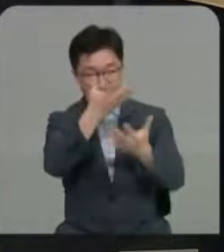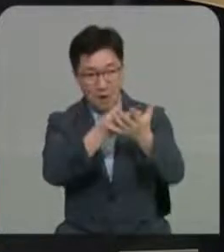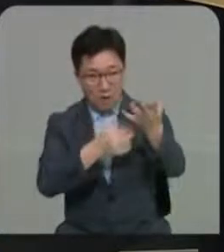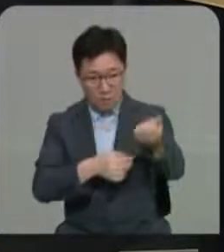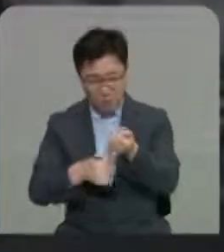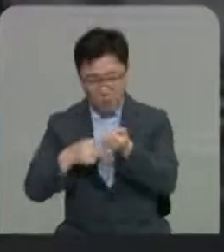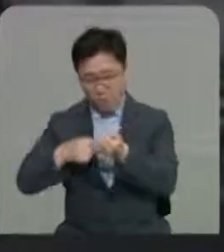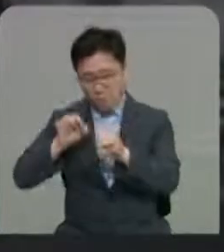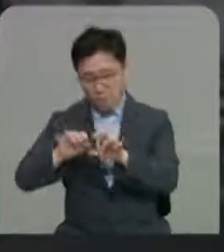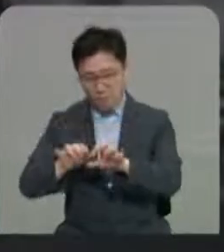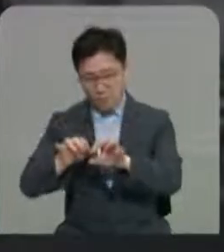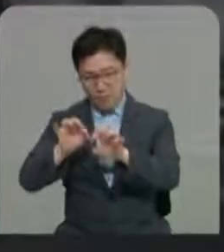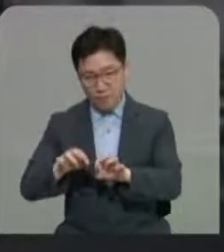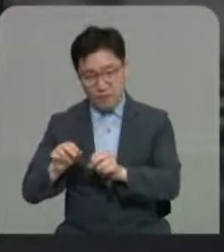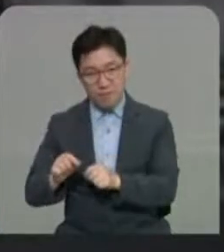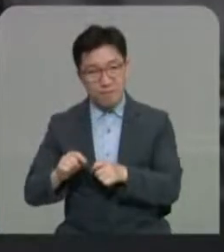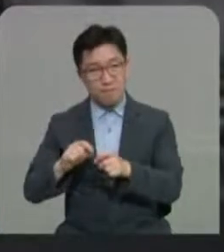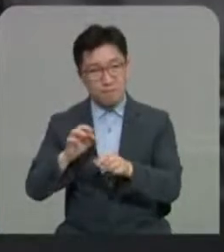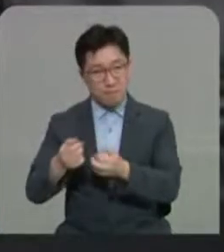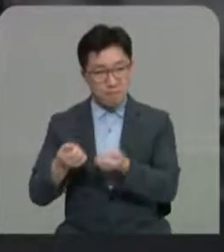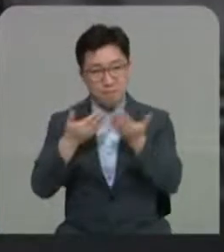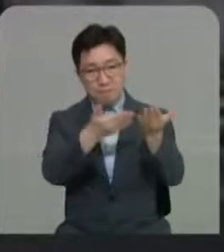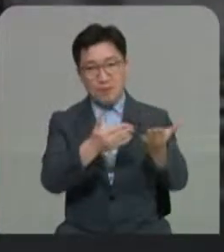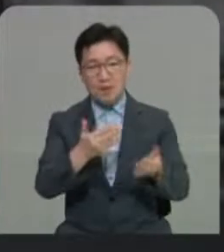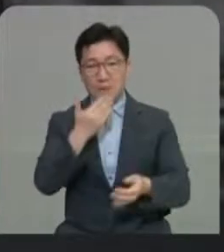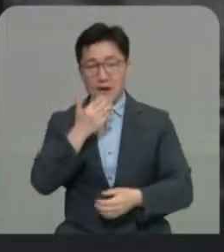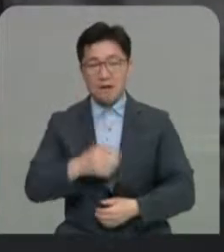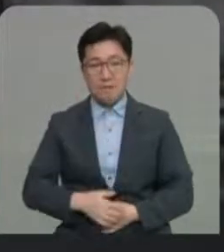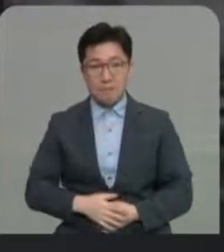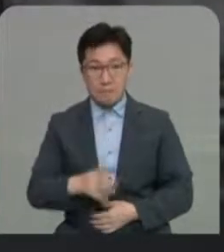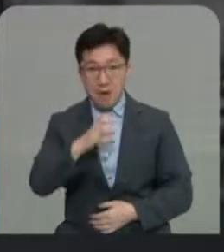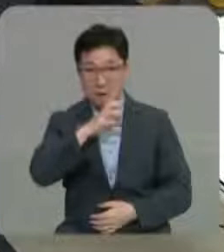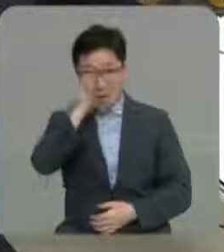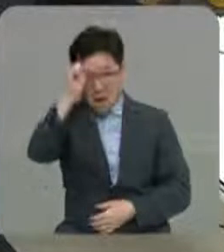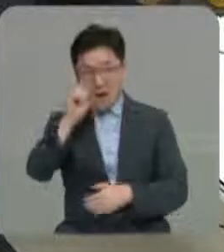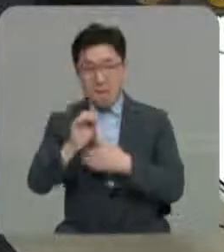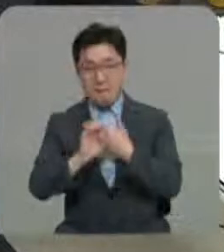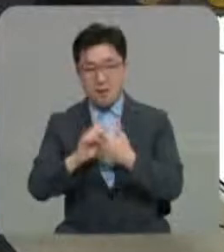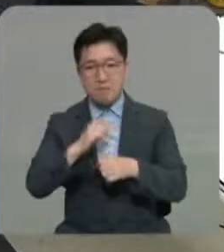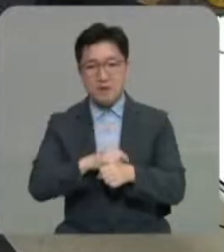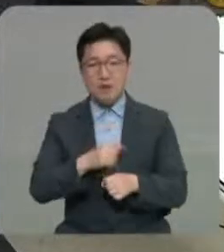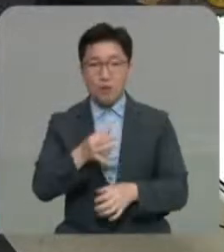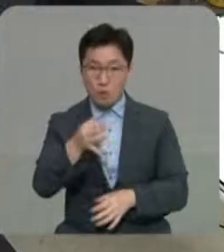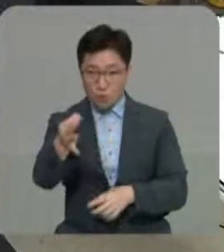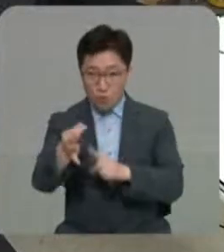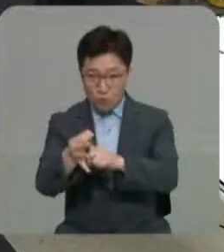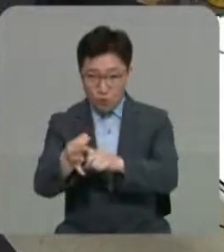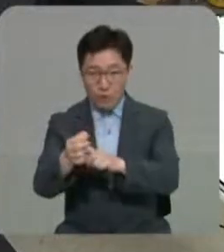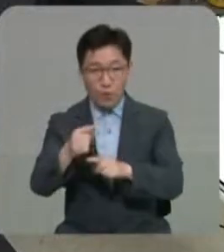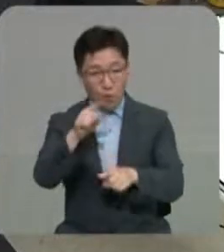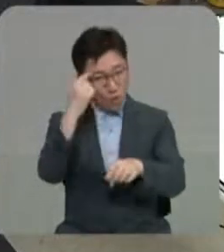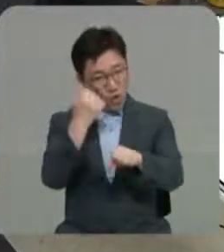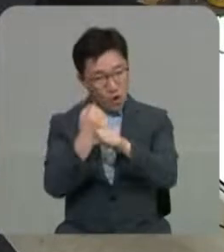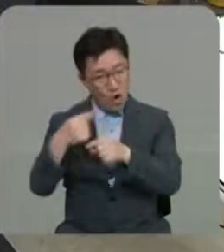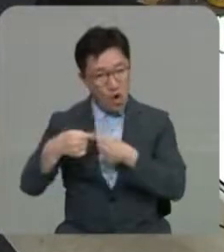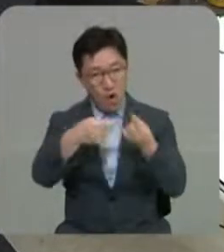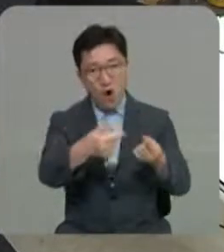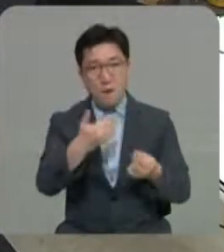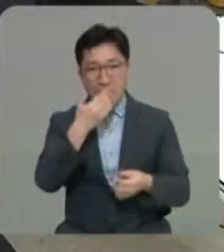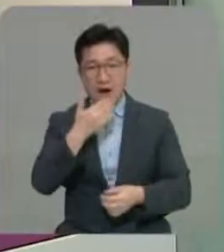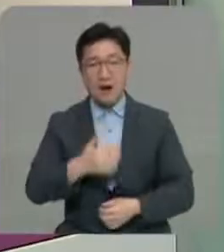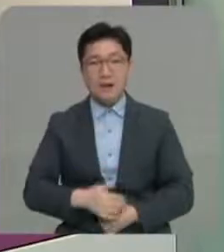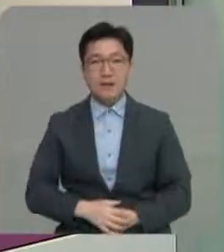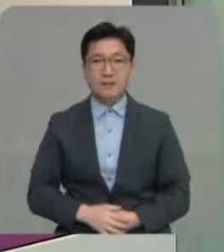다음달 12일까지 내면 됩니다 우수 과제로 뽑히면 상금과 함께 해당 과제 연구에 참여할 수